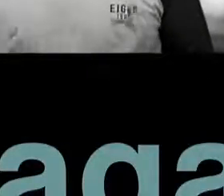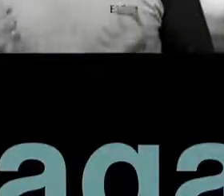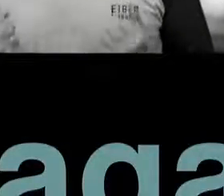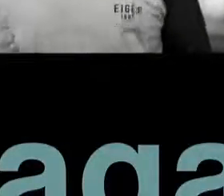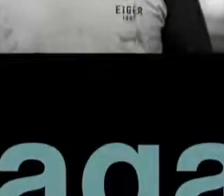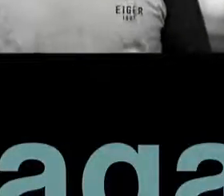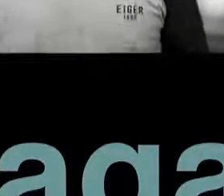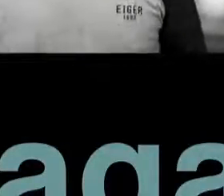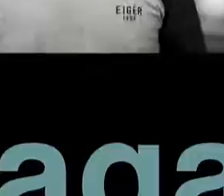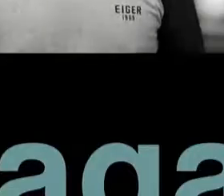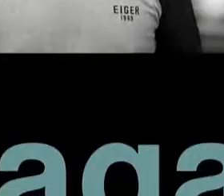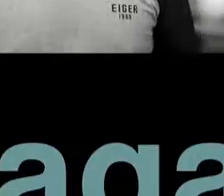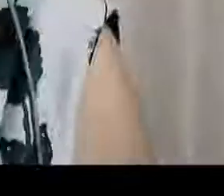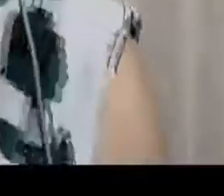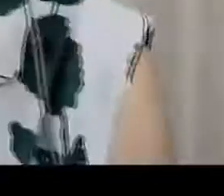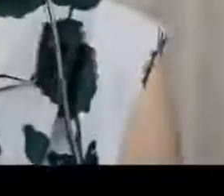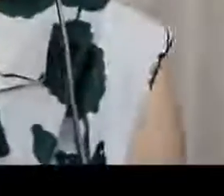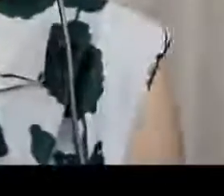kita